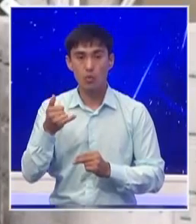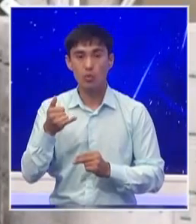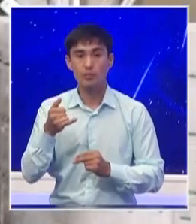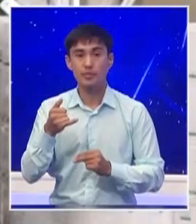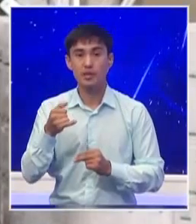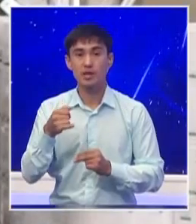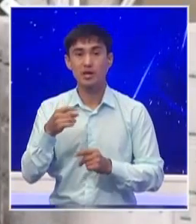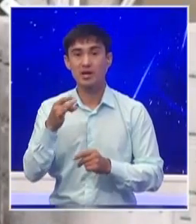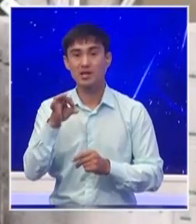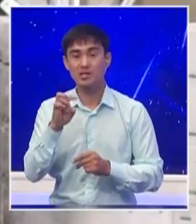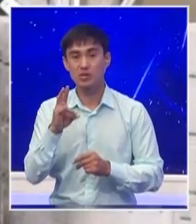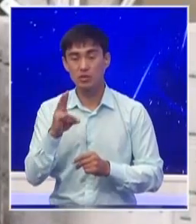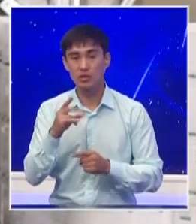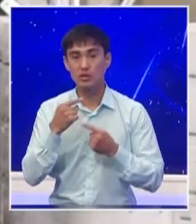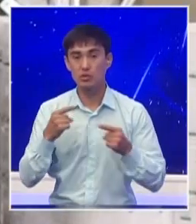Риксос, Редисон,